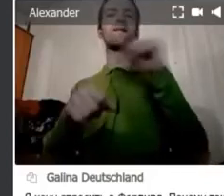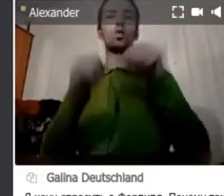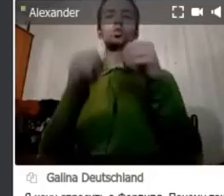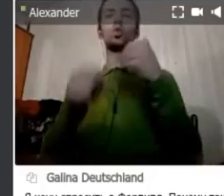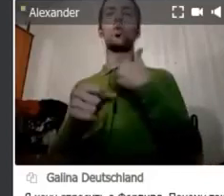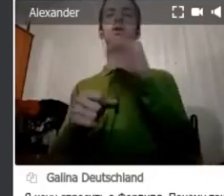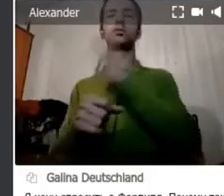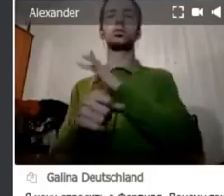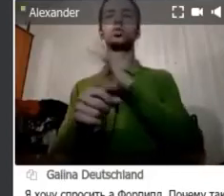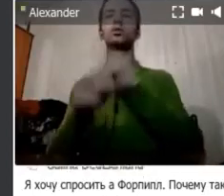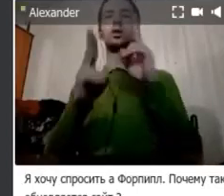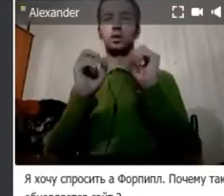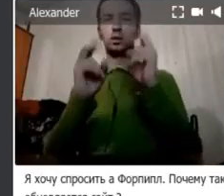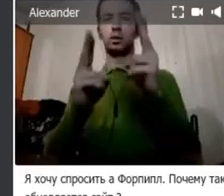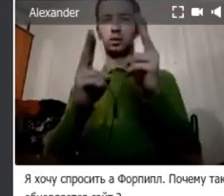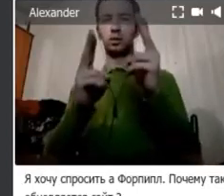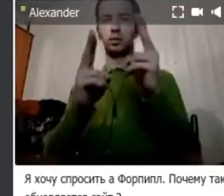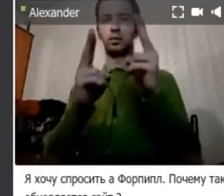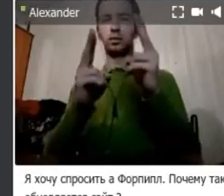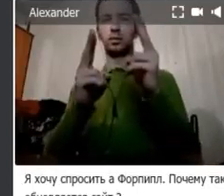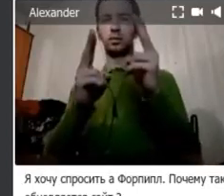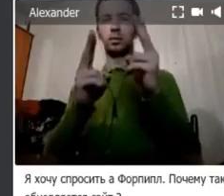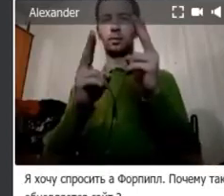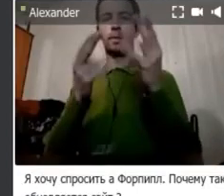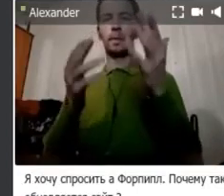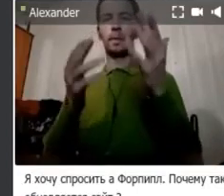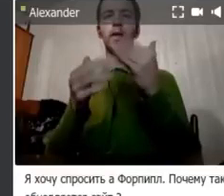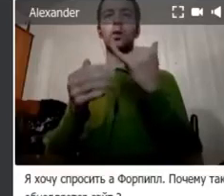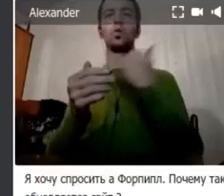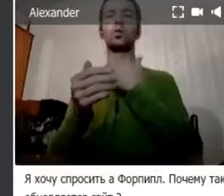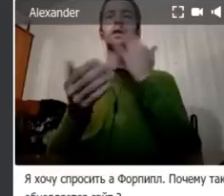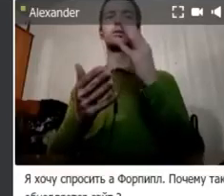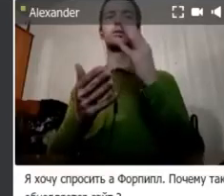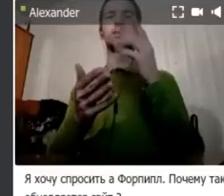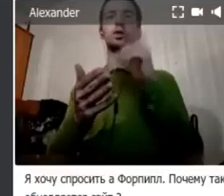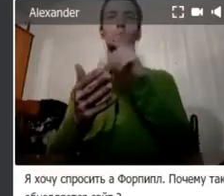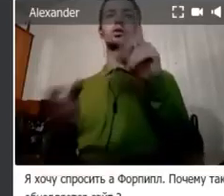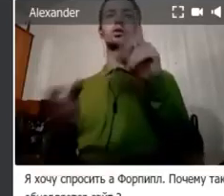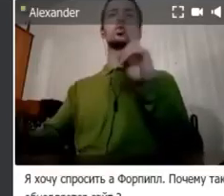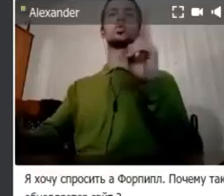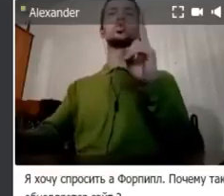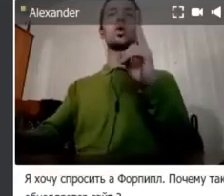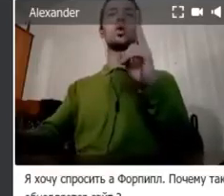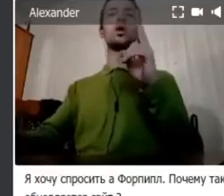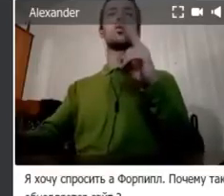Наша любимая Дора Ханум, она из Израиля,